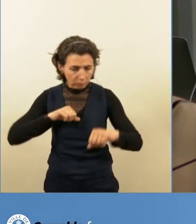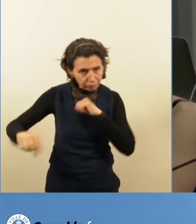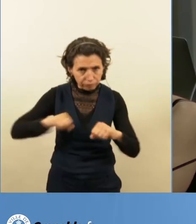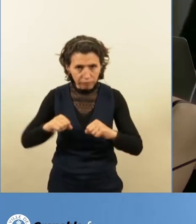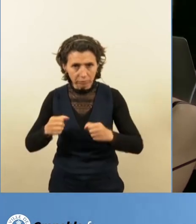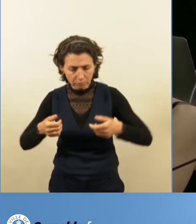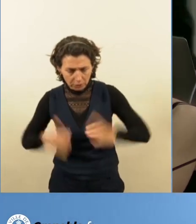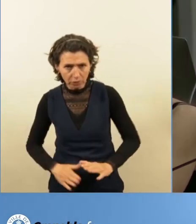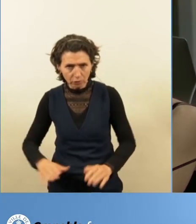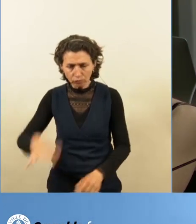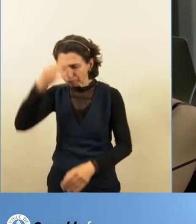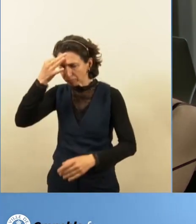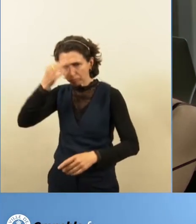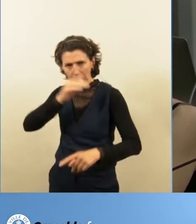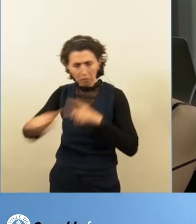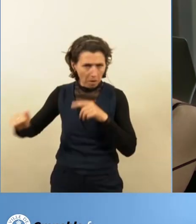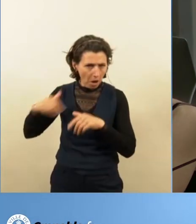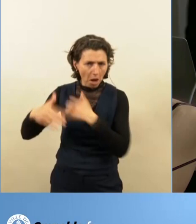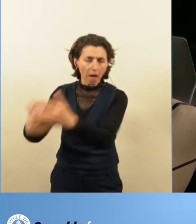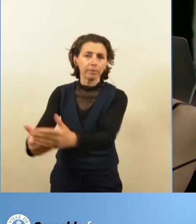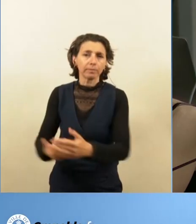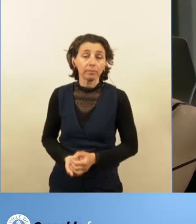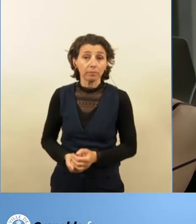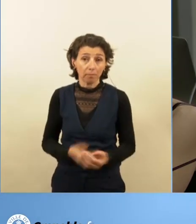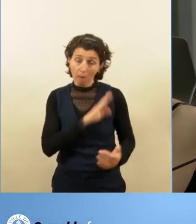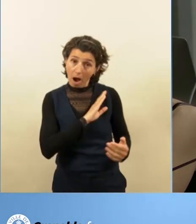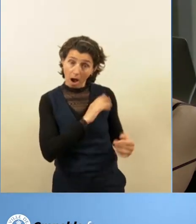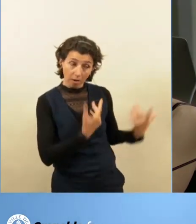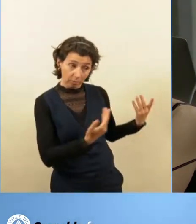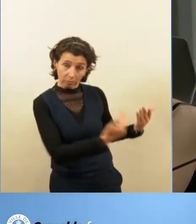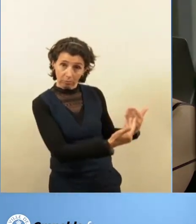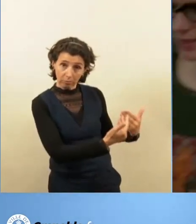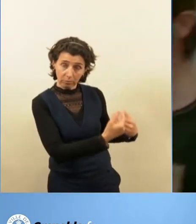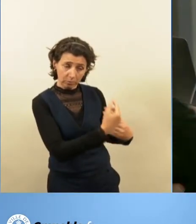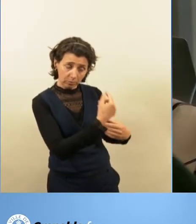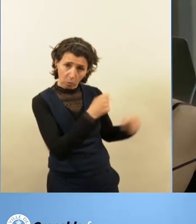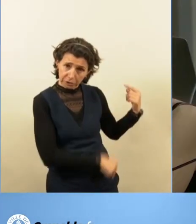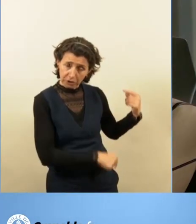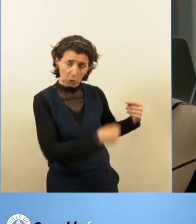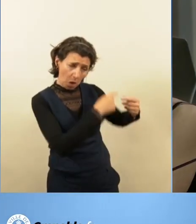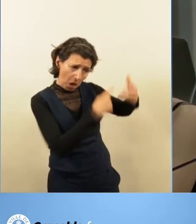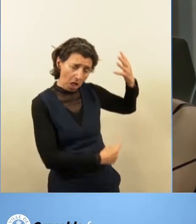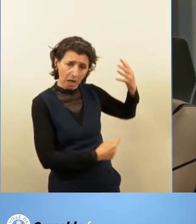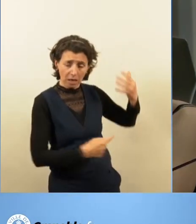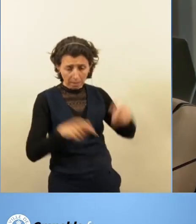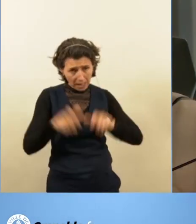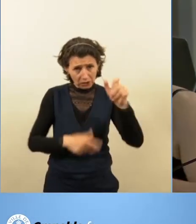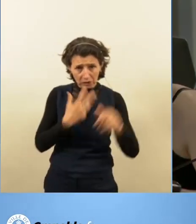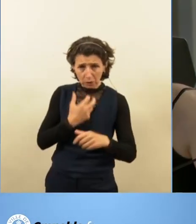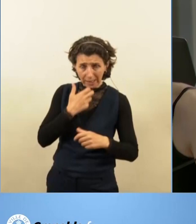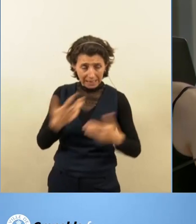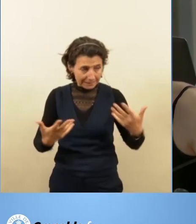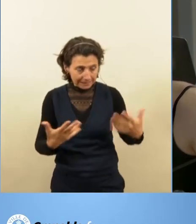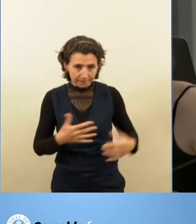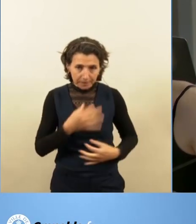décisions au regard justement des obligations des capacités de nos concitoyens à accepter à avancer